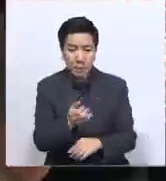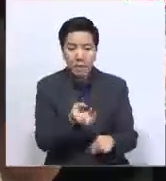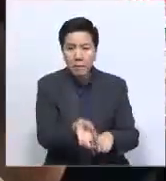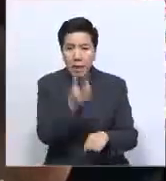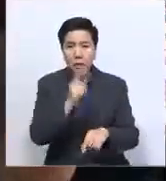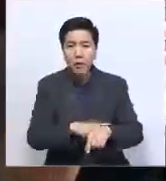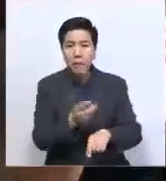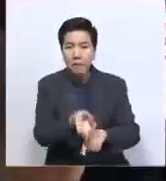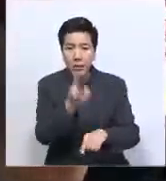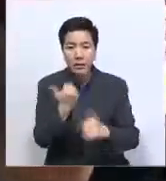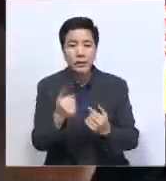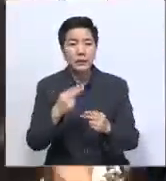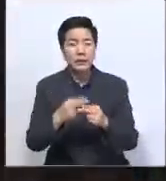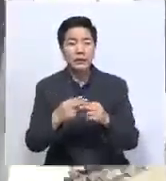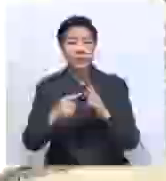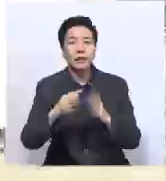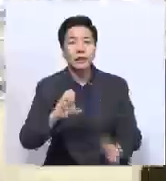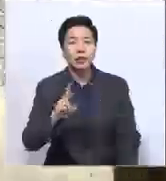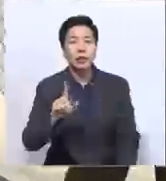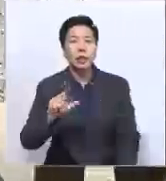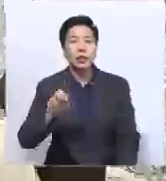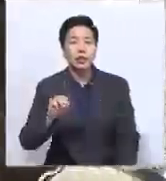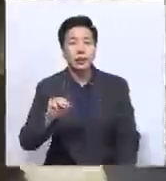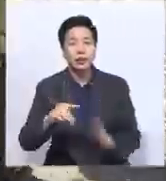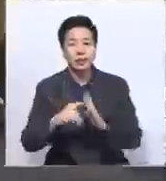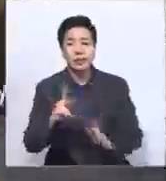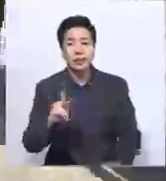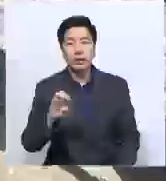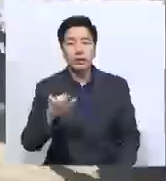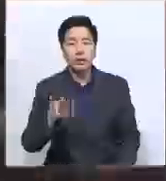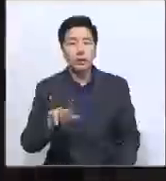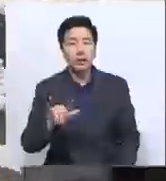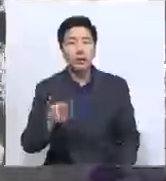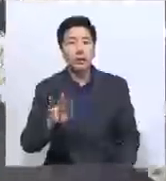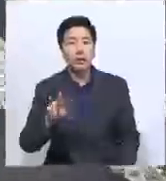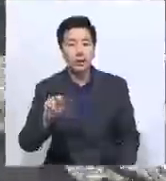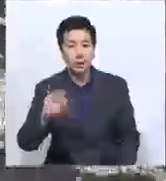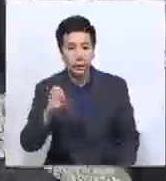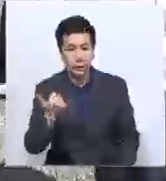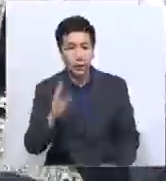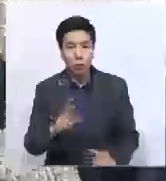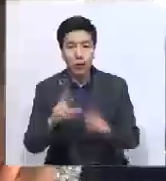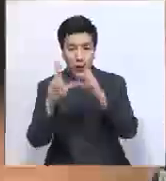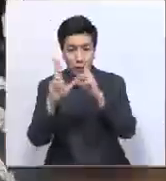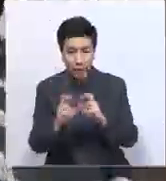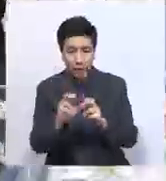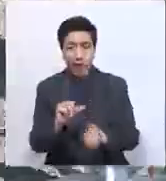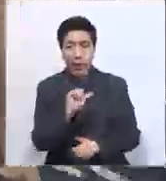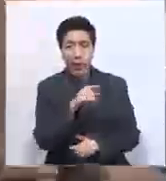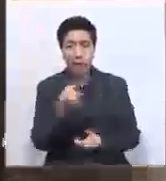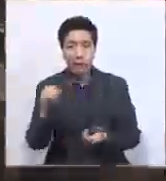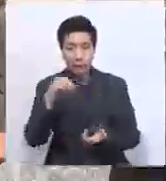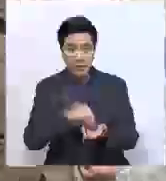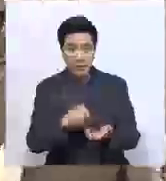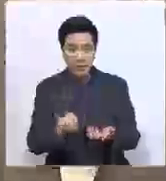ทีพลตำรวจเอกเฉลิมเกียรติศรีวรคารรองผู้บัญชาการตำรวจนครบาลบอกว่ายอดผู้ดาวน์โหลดแอปพลิเคชันค่ะมี